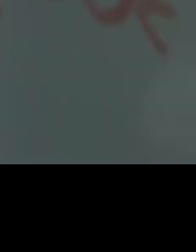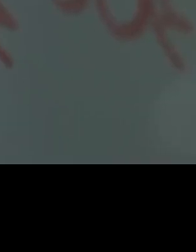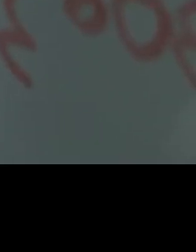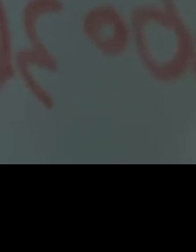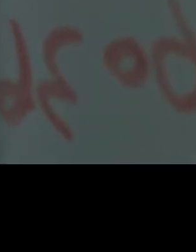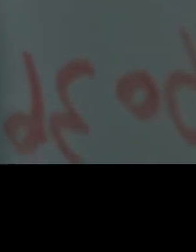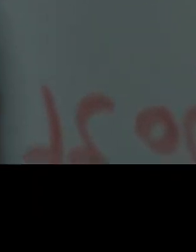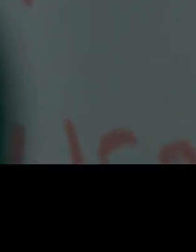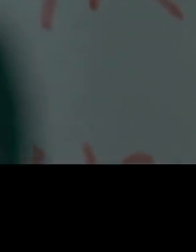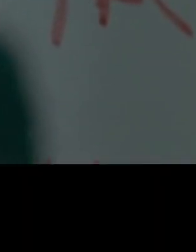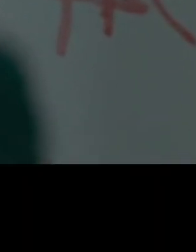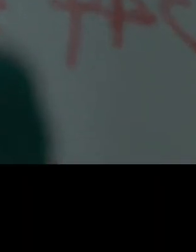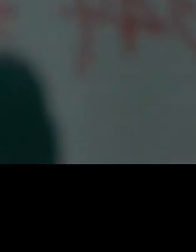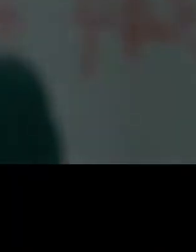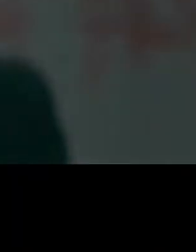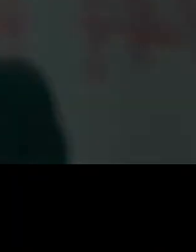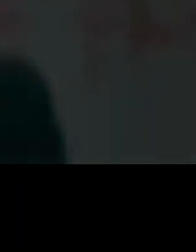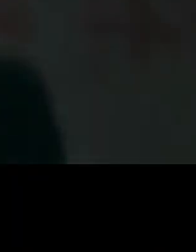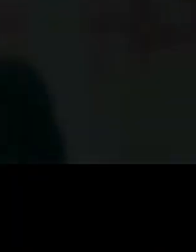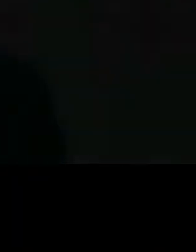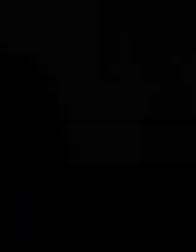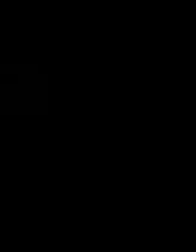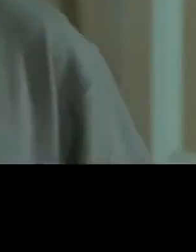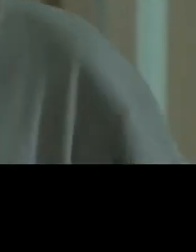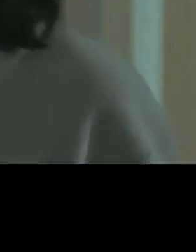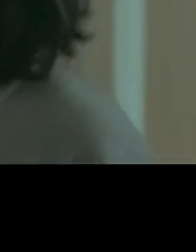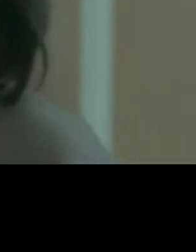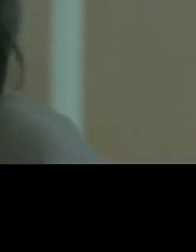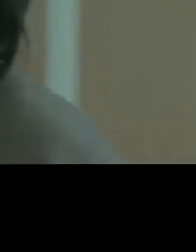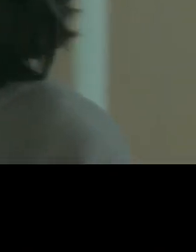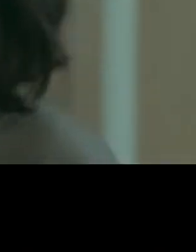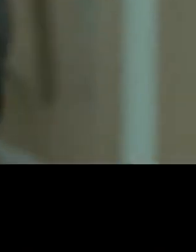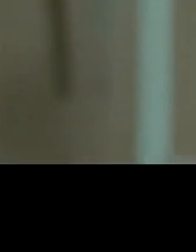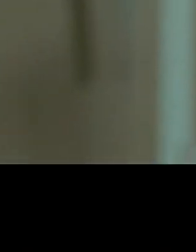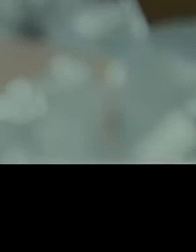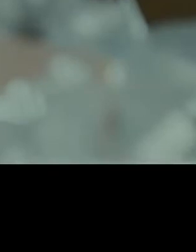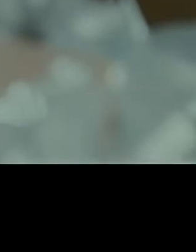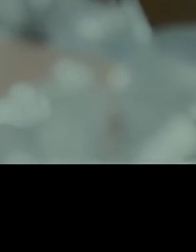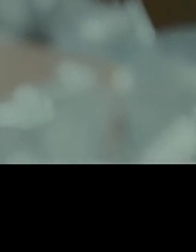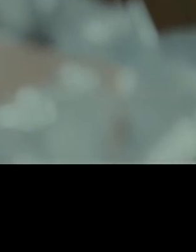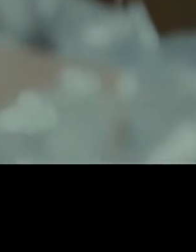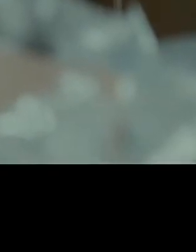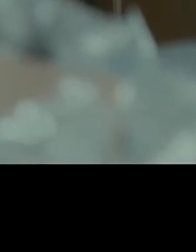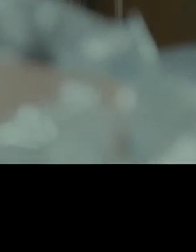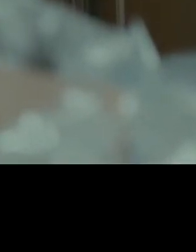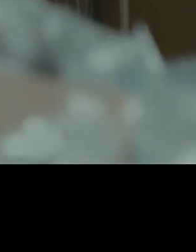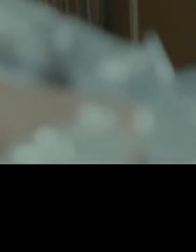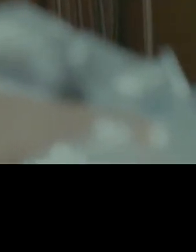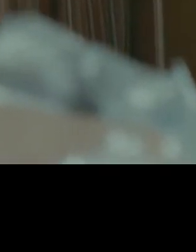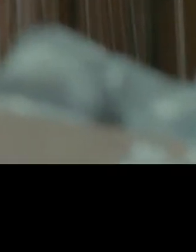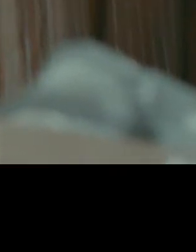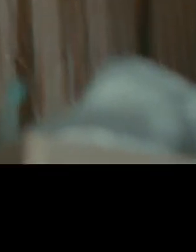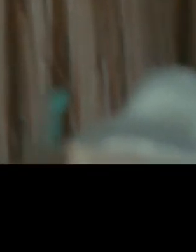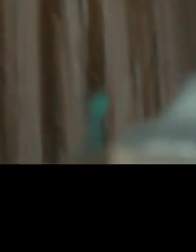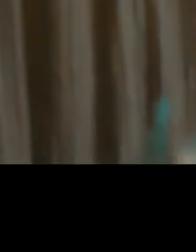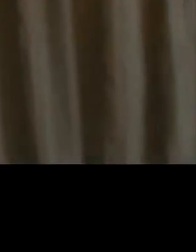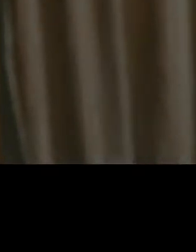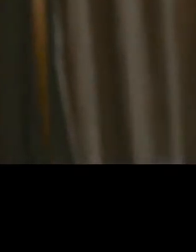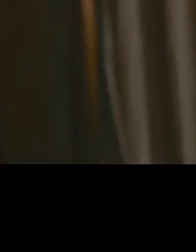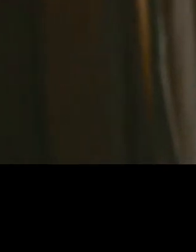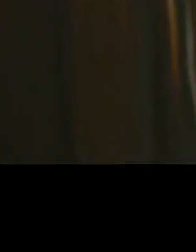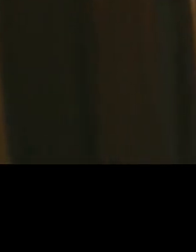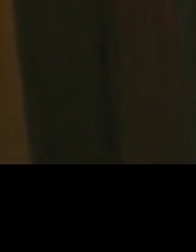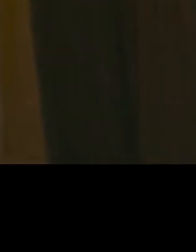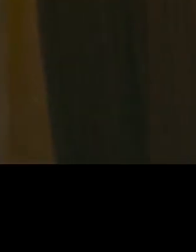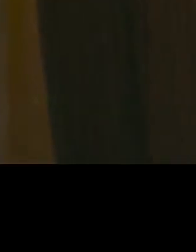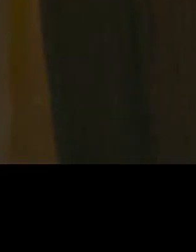7년간 근무했던 회사에서 권고사직과 해고 대신 하청업체로 파견 명령을 받은 정은. 무슨 일이에요, 이거? 기본교육은